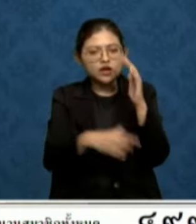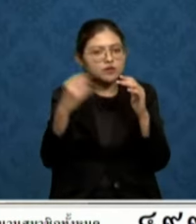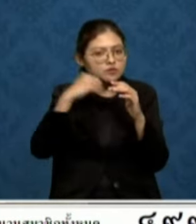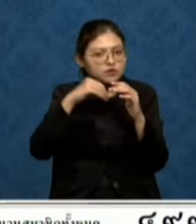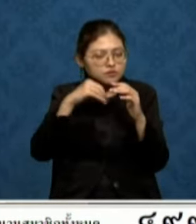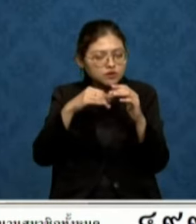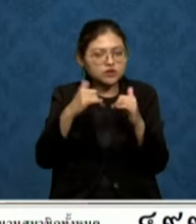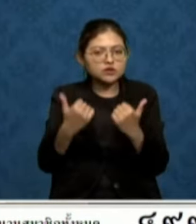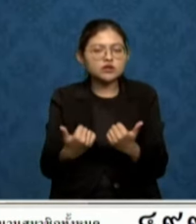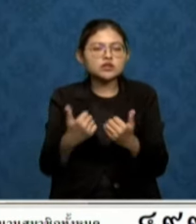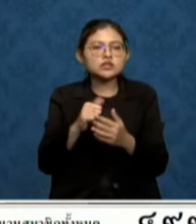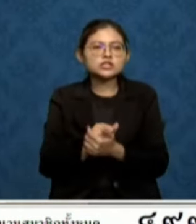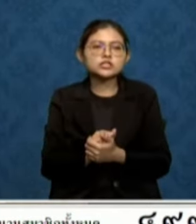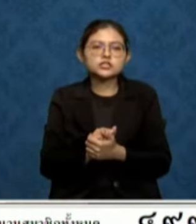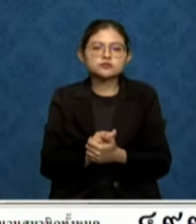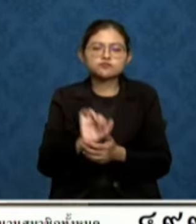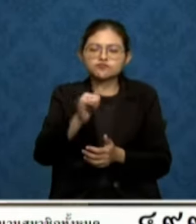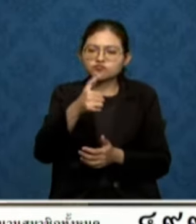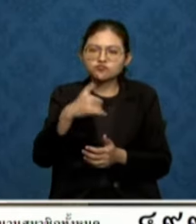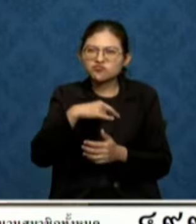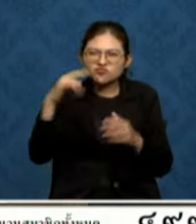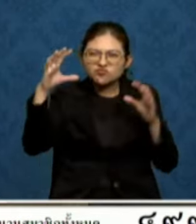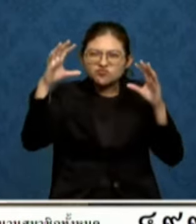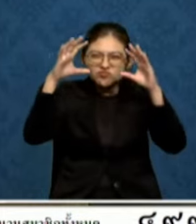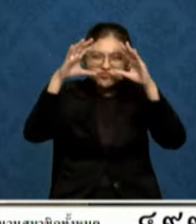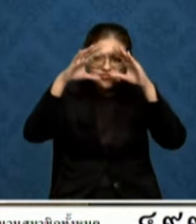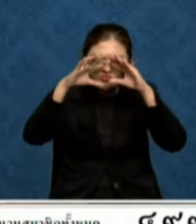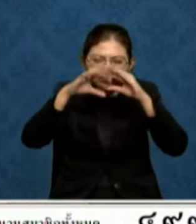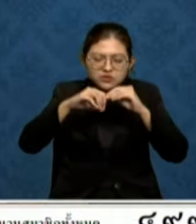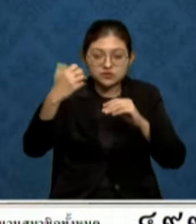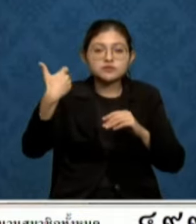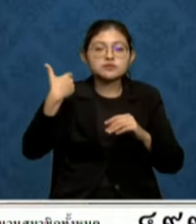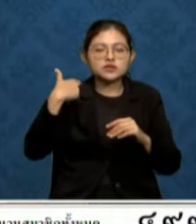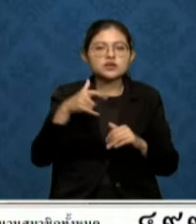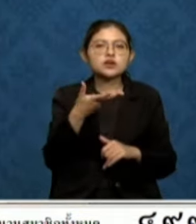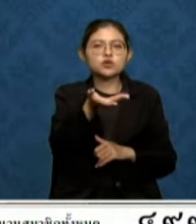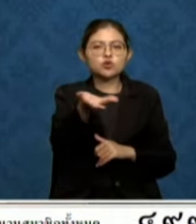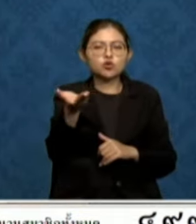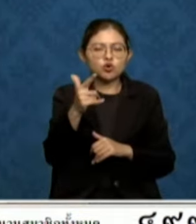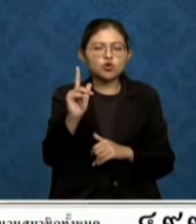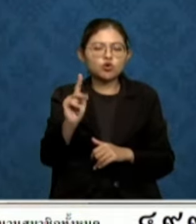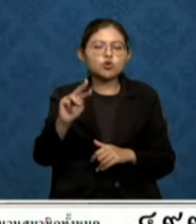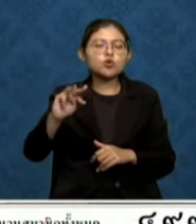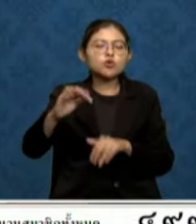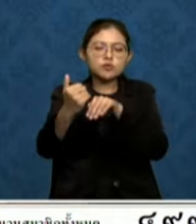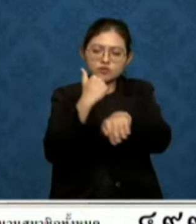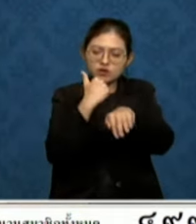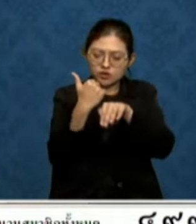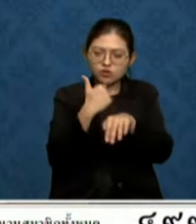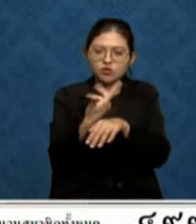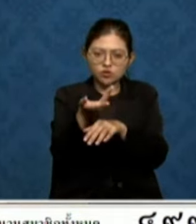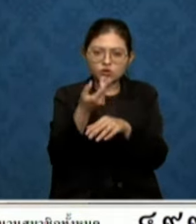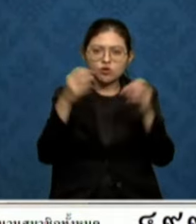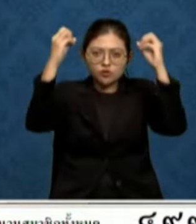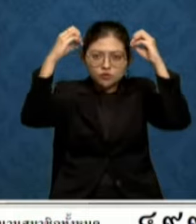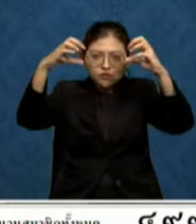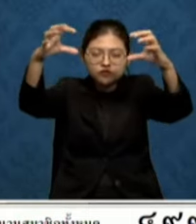งถนนเส้นนี้ยังมีบางส่วนที่มืดอยู่นะคะก็เลยขอให้ทางกรมทางหลวงชนบท